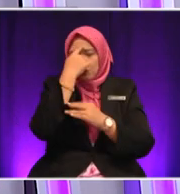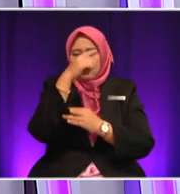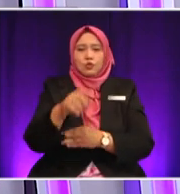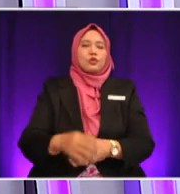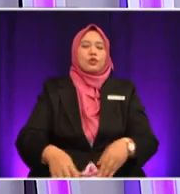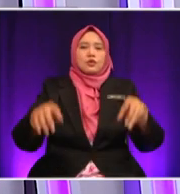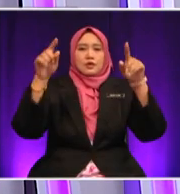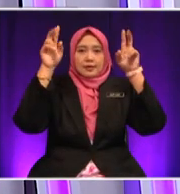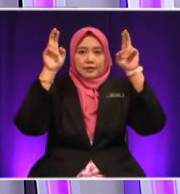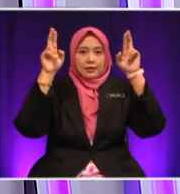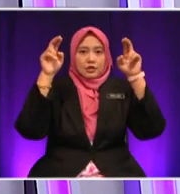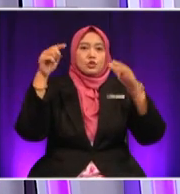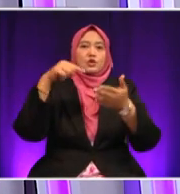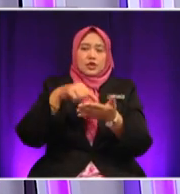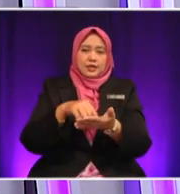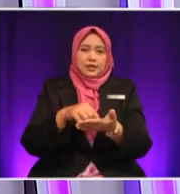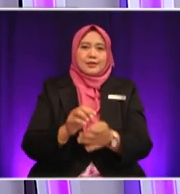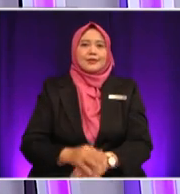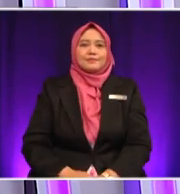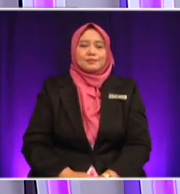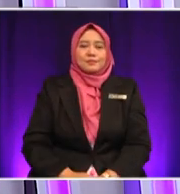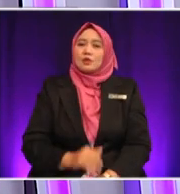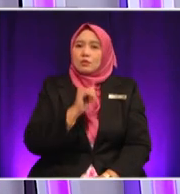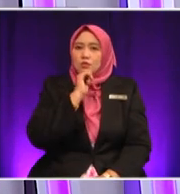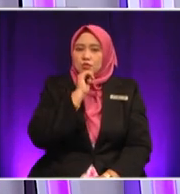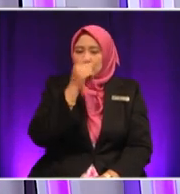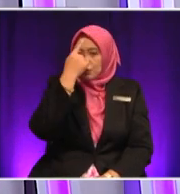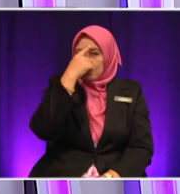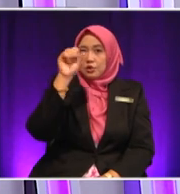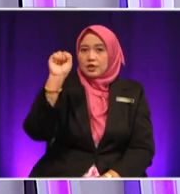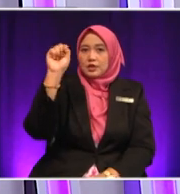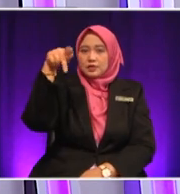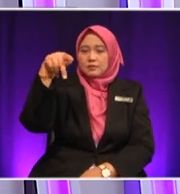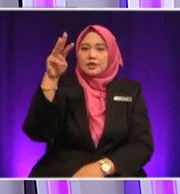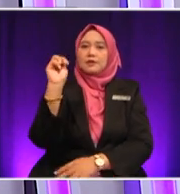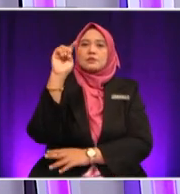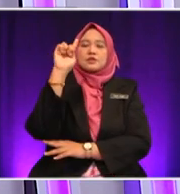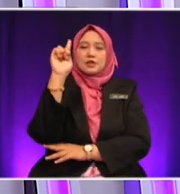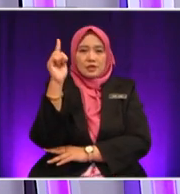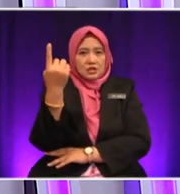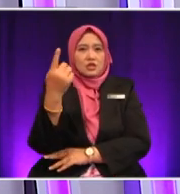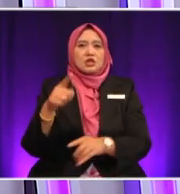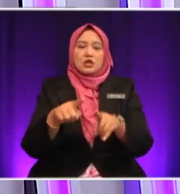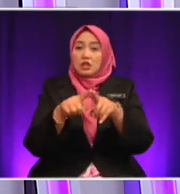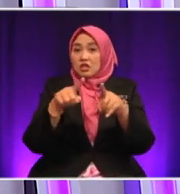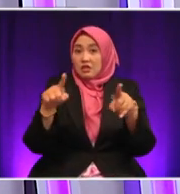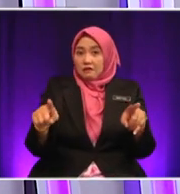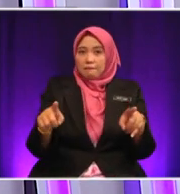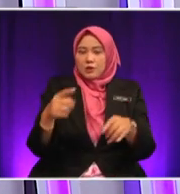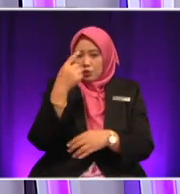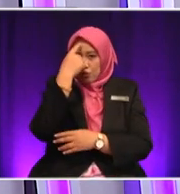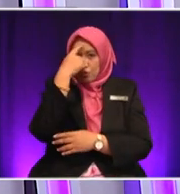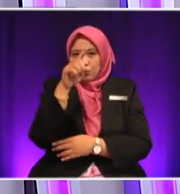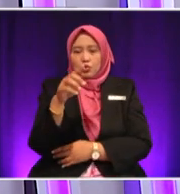tapi juga sebagai cewek hidup kita ya bukan kepada indikasi sosial hasil pengodaman dan